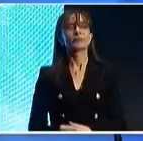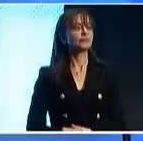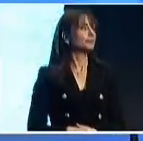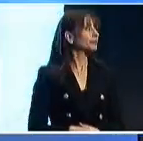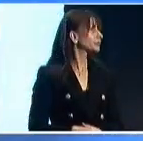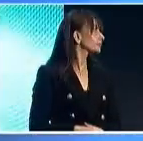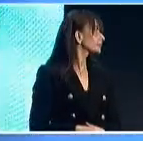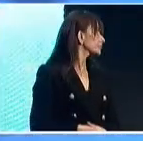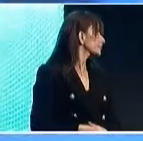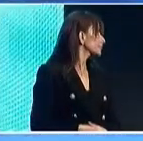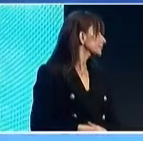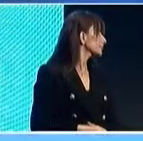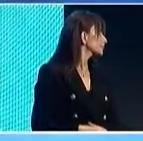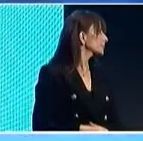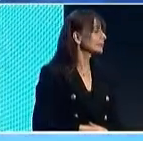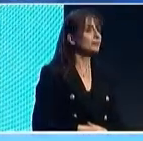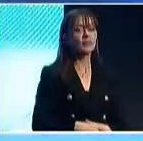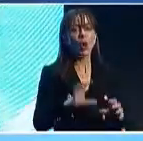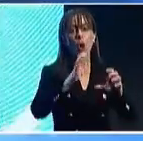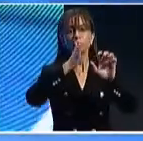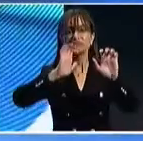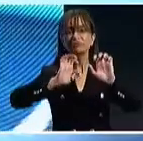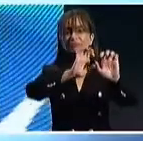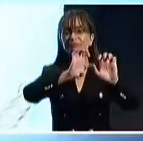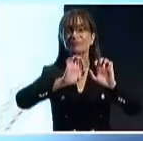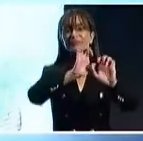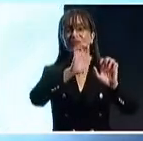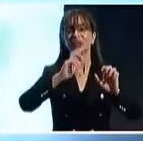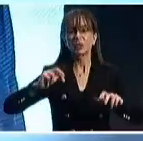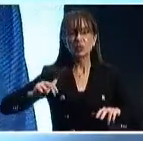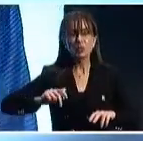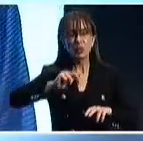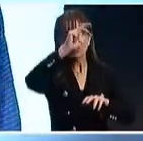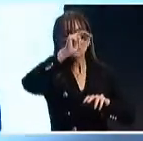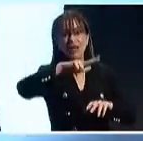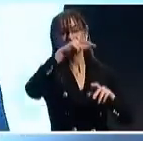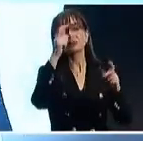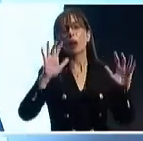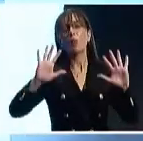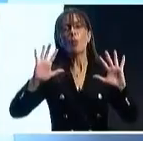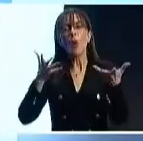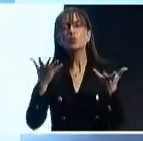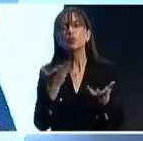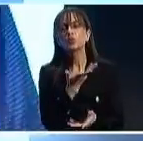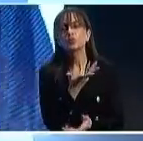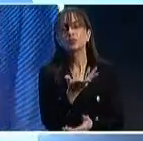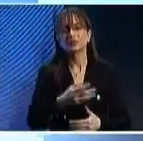itilen otobüs görüntüleri, yürüyen merdivenler çalışmıyor.